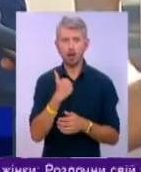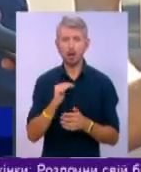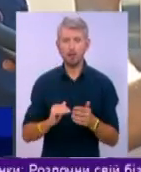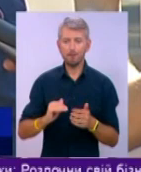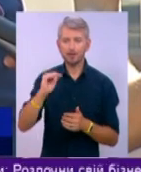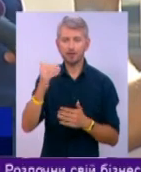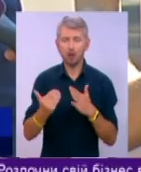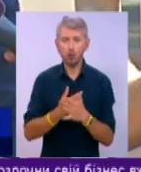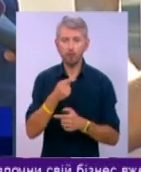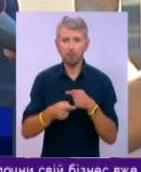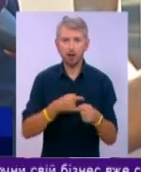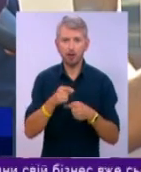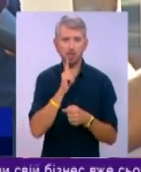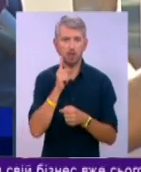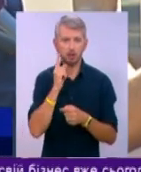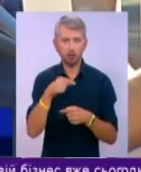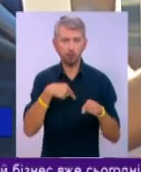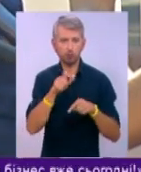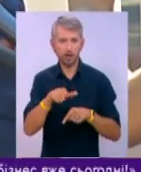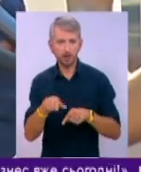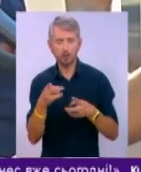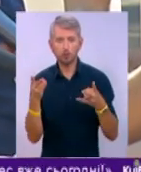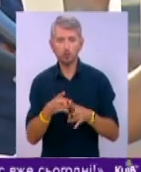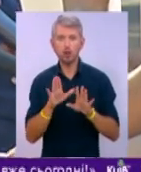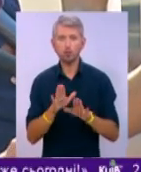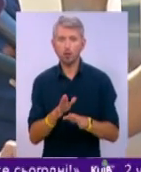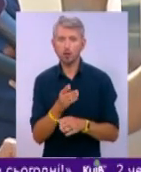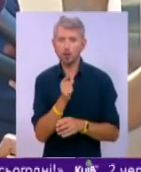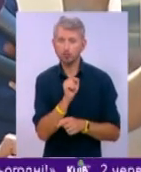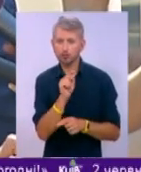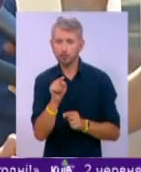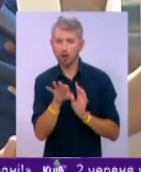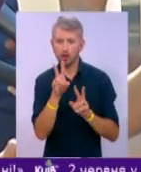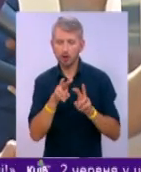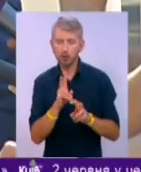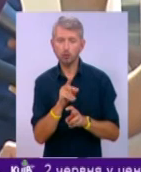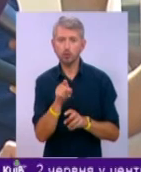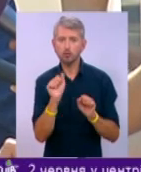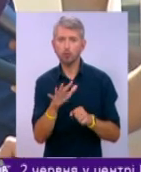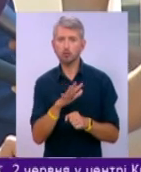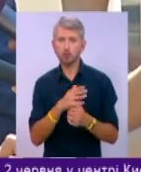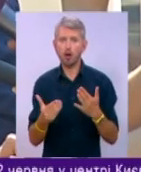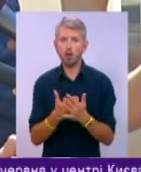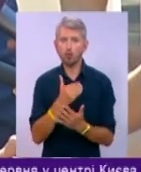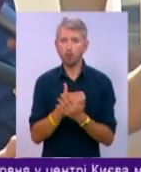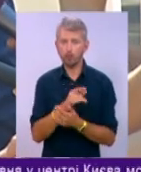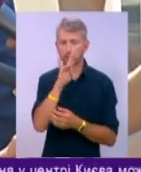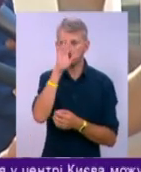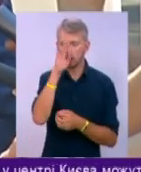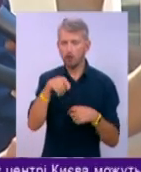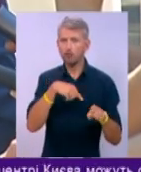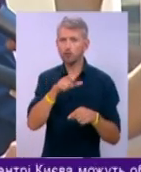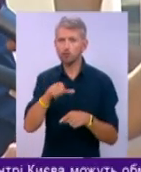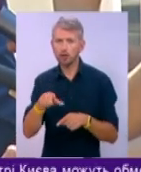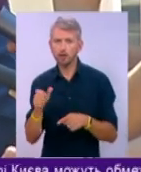подрастает новая генерация молодых футболистов, и нужно только точечно разобраться, кто из них может стать новыми Шевковскими,